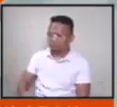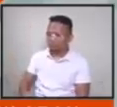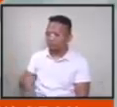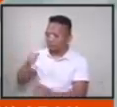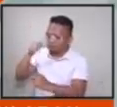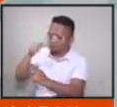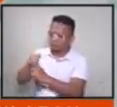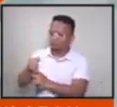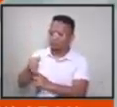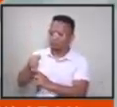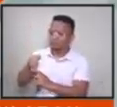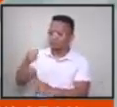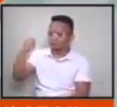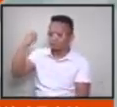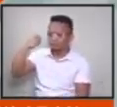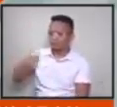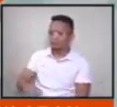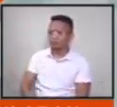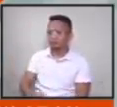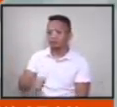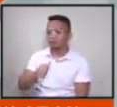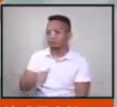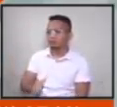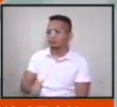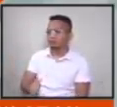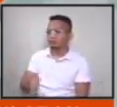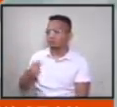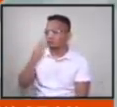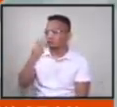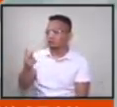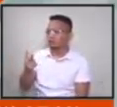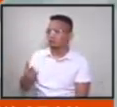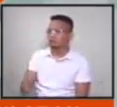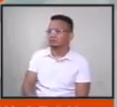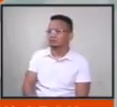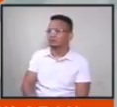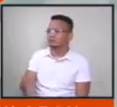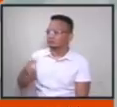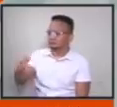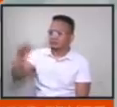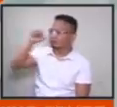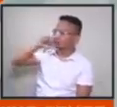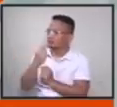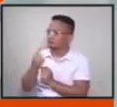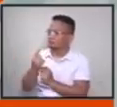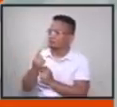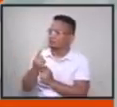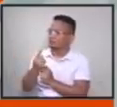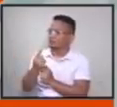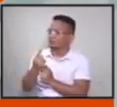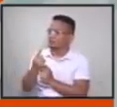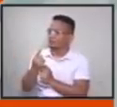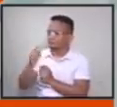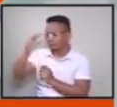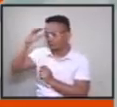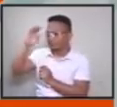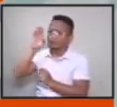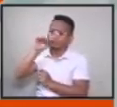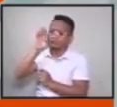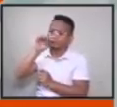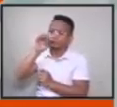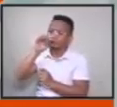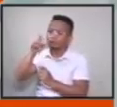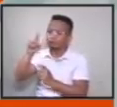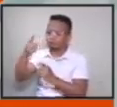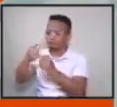sinuntok hindi, pa po nyo kami. Hindi ko kayo pinalo, hindi ko hindi. Kayo nakita. Andun po kayo, yan. Kapitan, lasing na lasing po kayo. Yung kapatid ko may po nakita. Yung una niyang sinuntok,